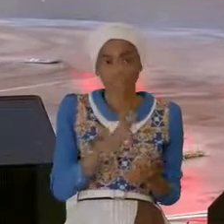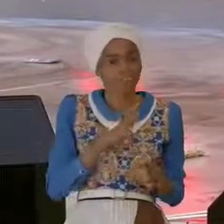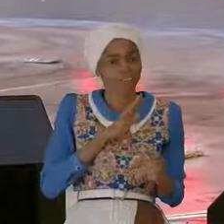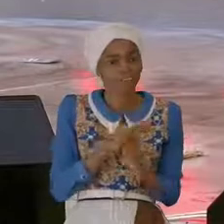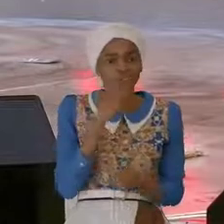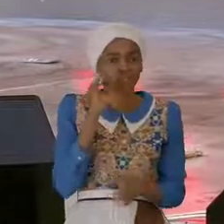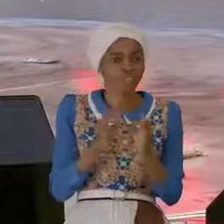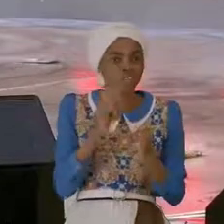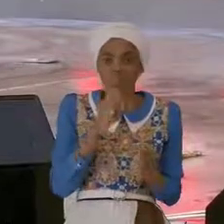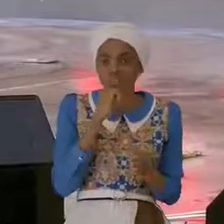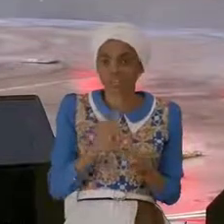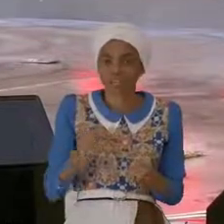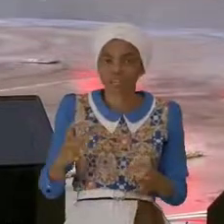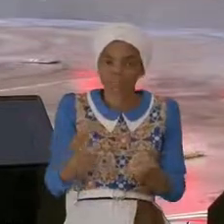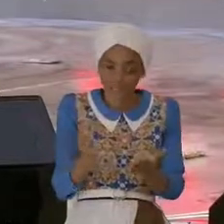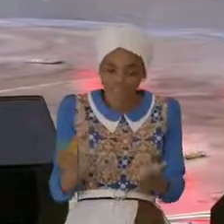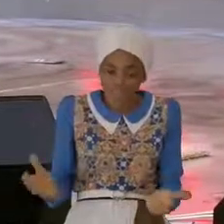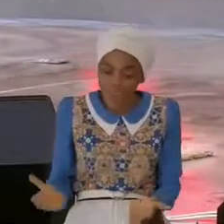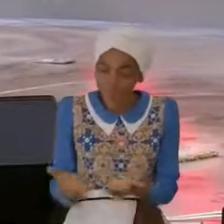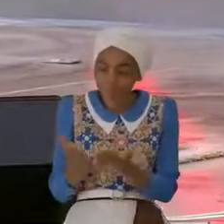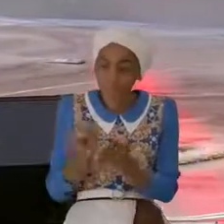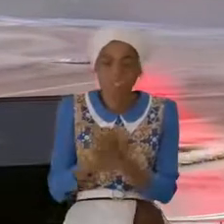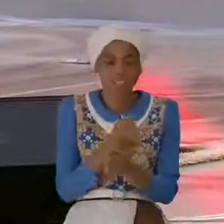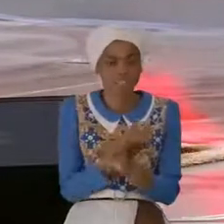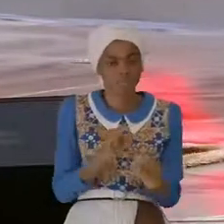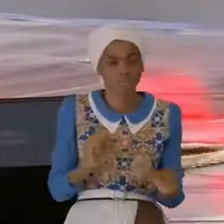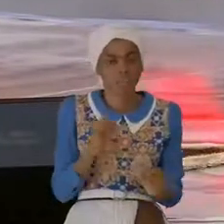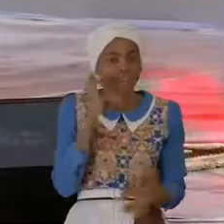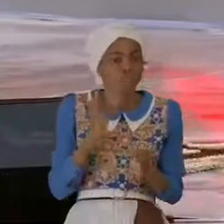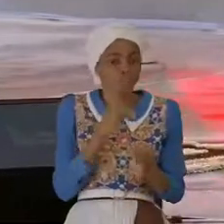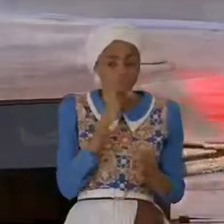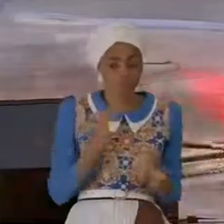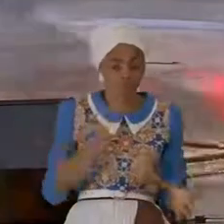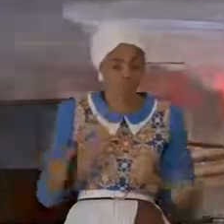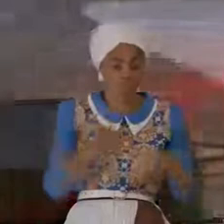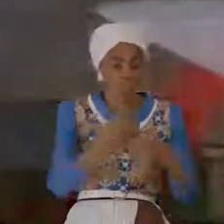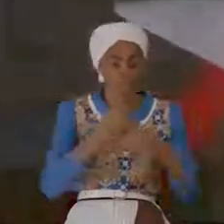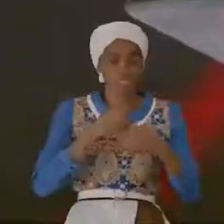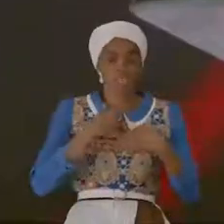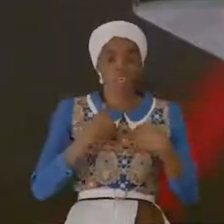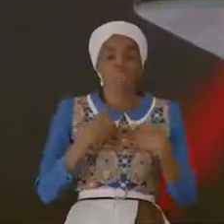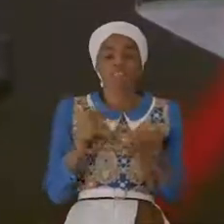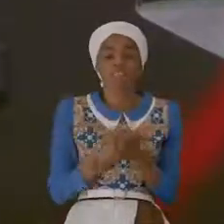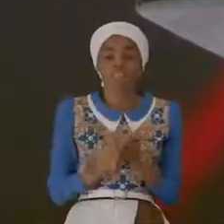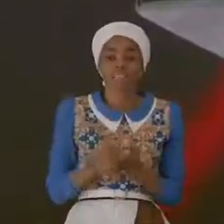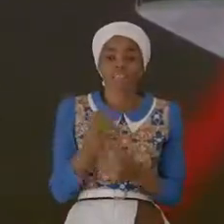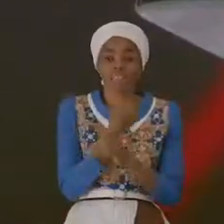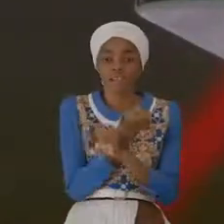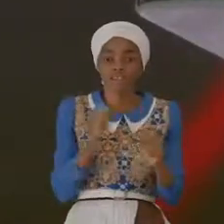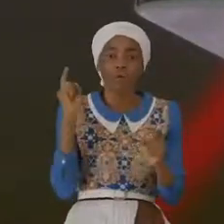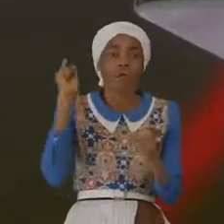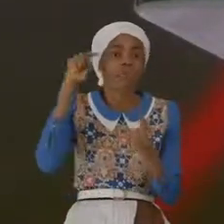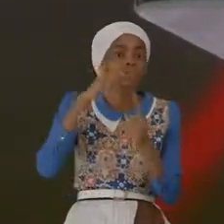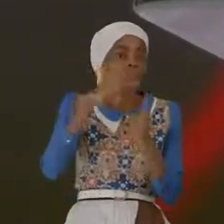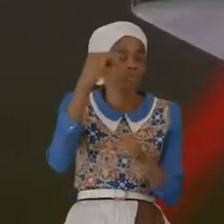suffit pas si on n'avance pas avec le salut. Si on ne possède pas le salut jusqu'à la fin de